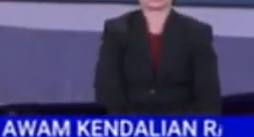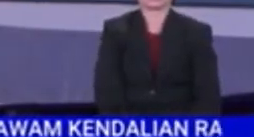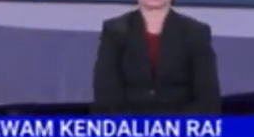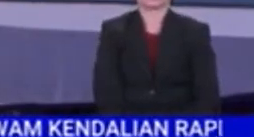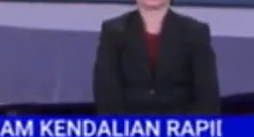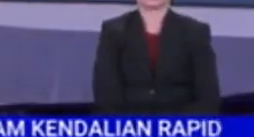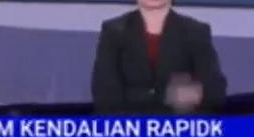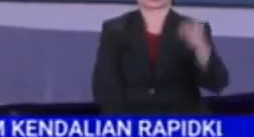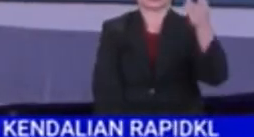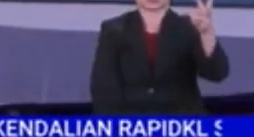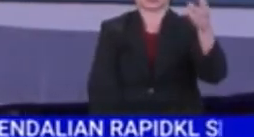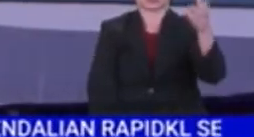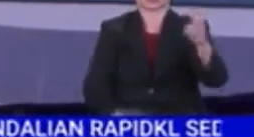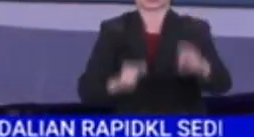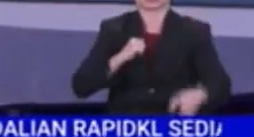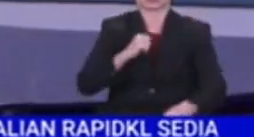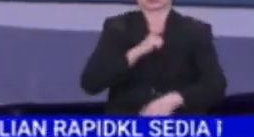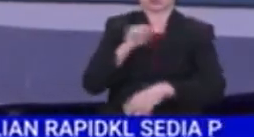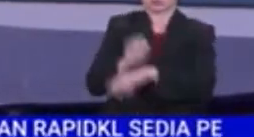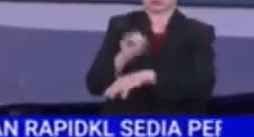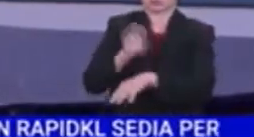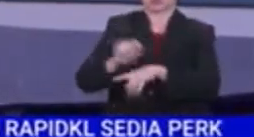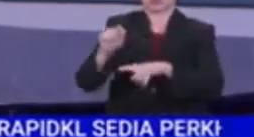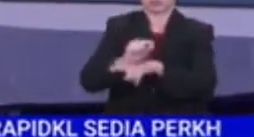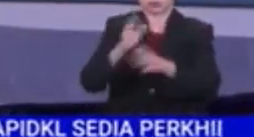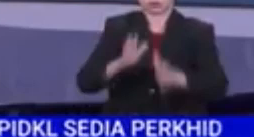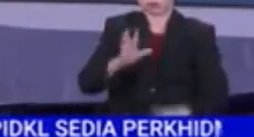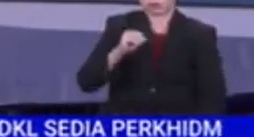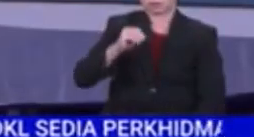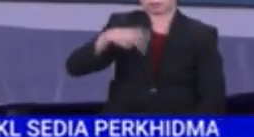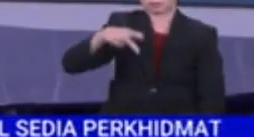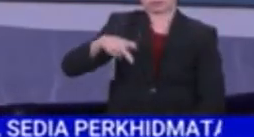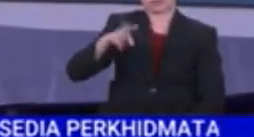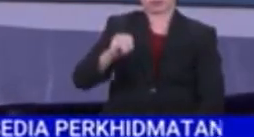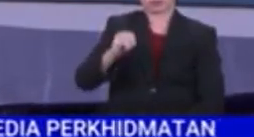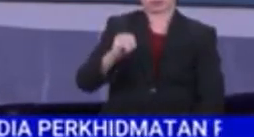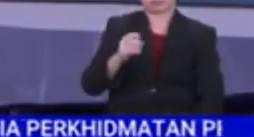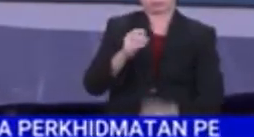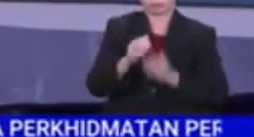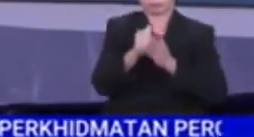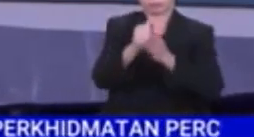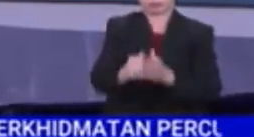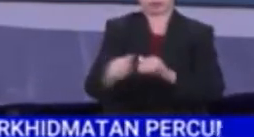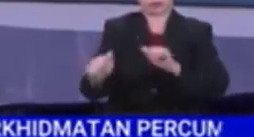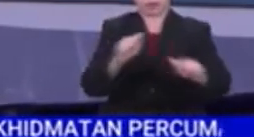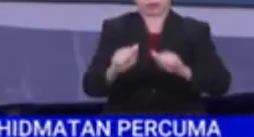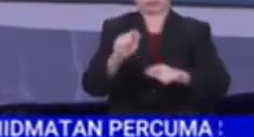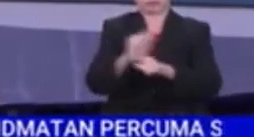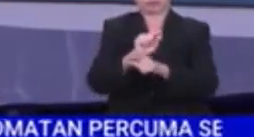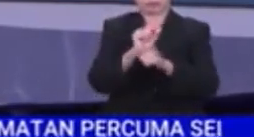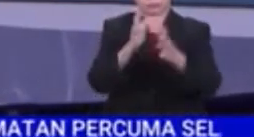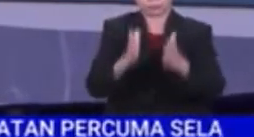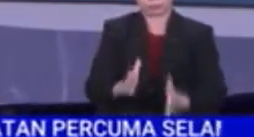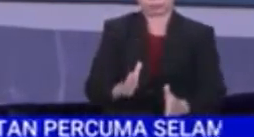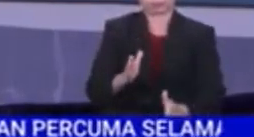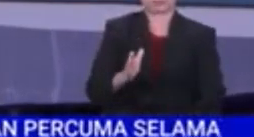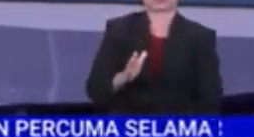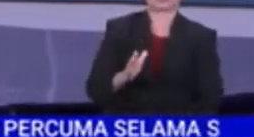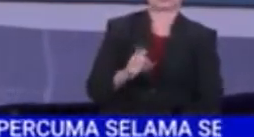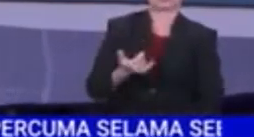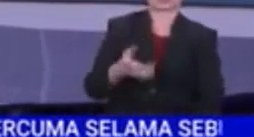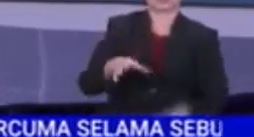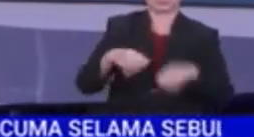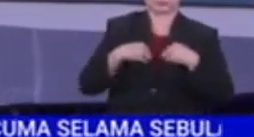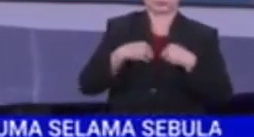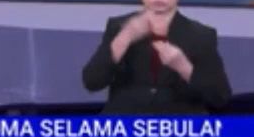2016 anime jenis penasihat tunggu negara mvpn baru yang diketuai optimis pengguna Muhammad Azmi Abdul Hamid